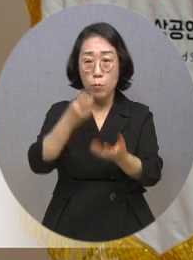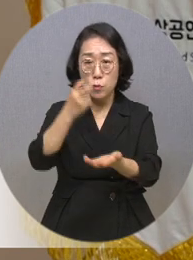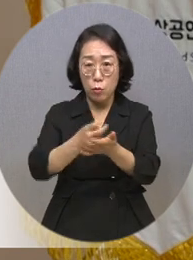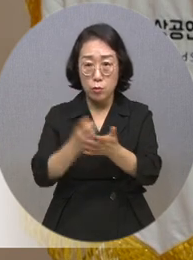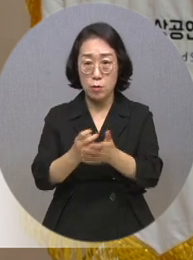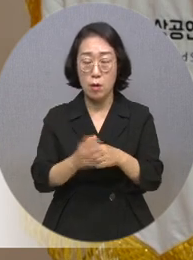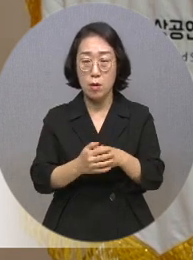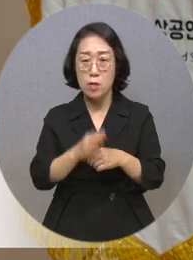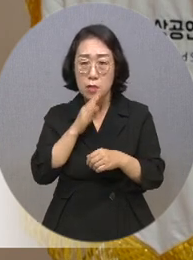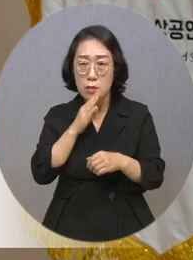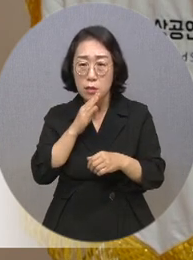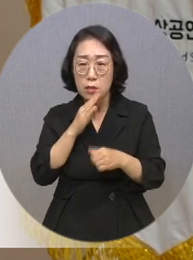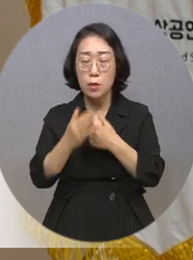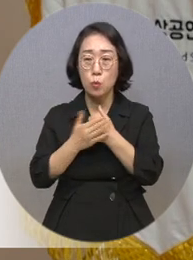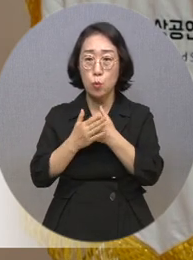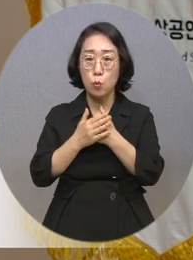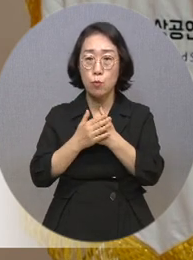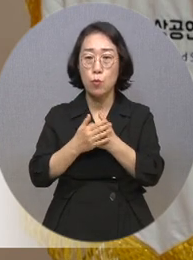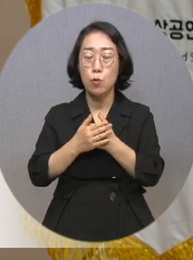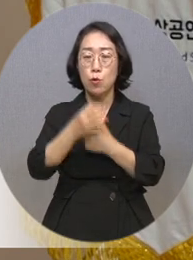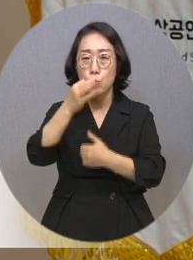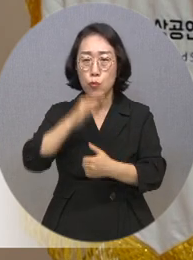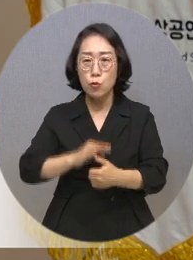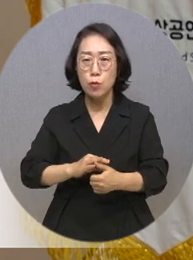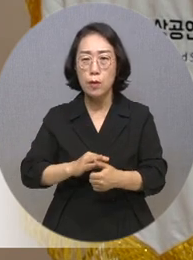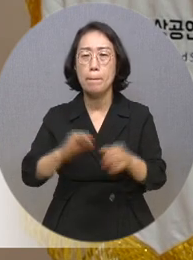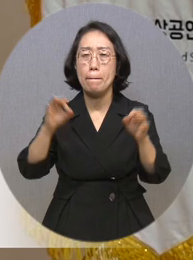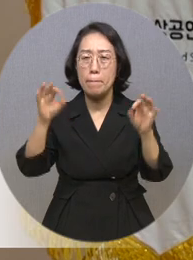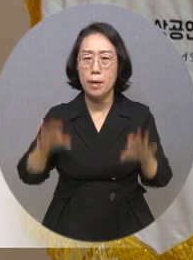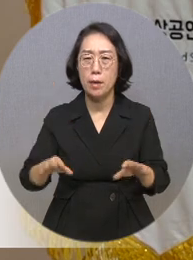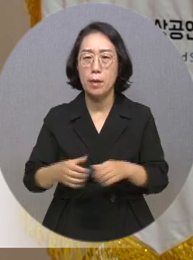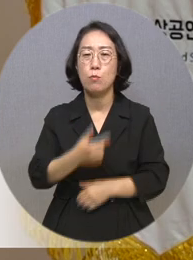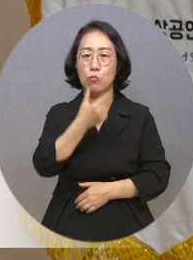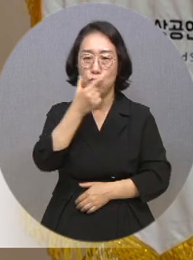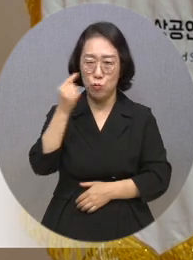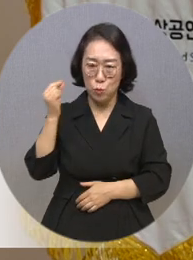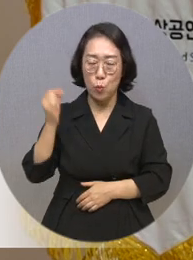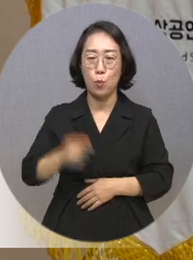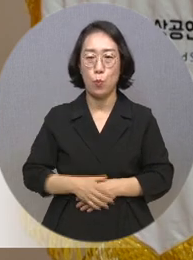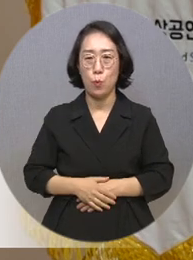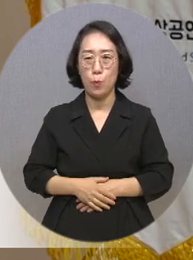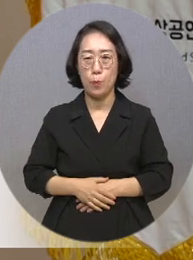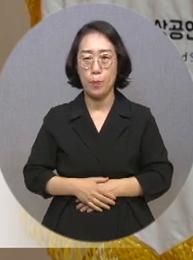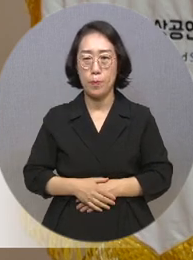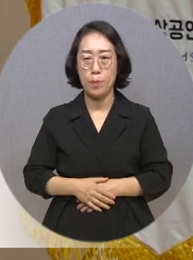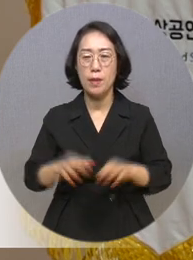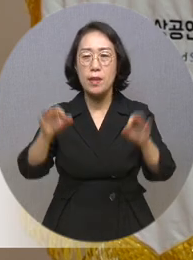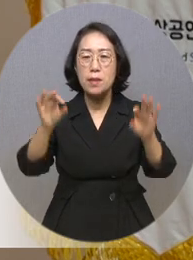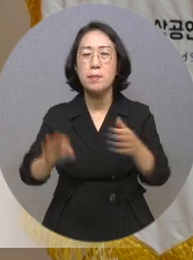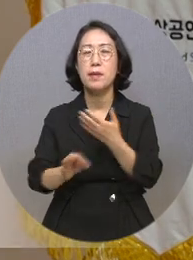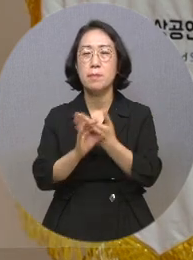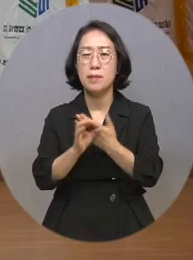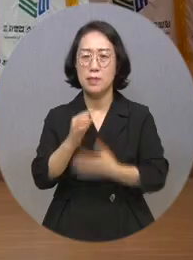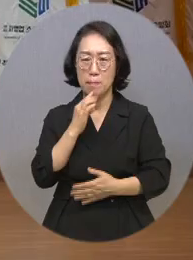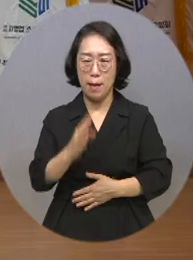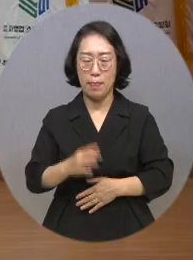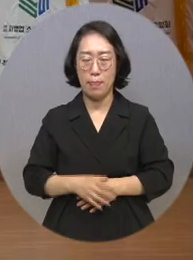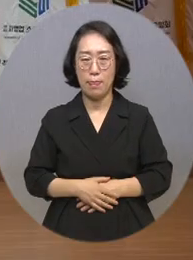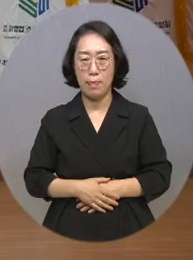대책이 미흡한 상황에서 순간순간 졸속으로 이루어진 대책으로밖에 볼 수 없습니다.